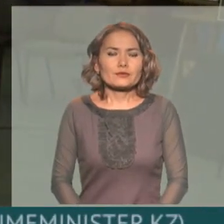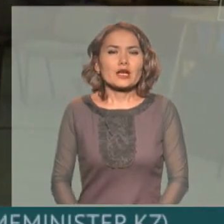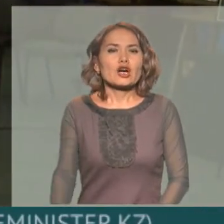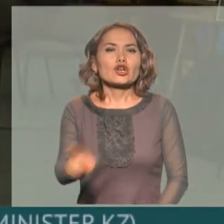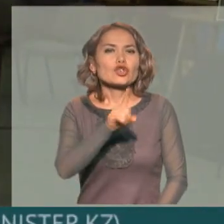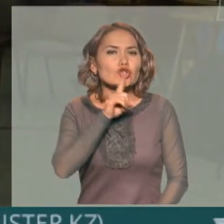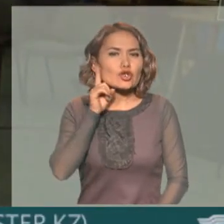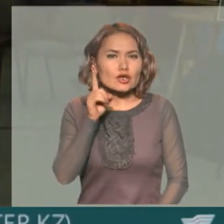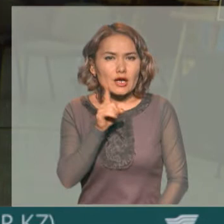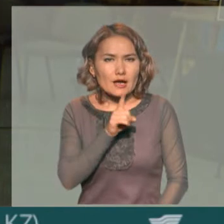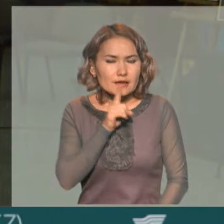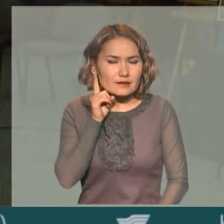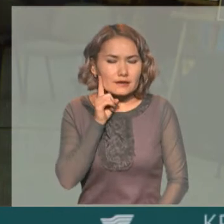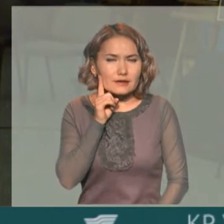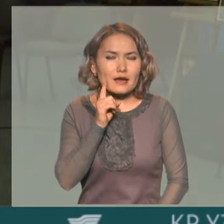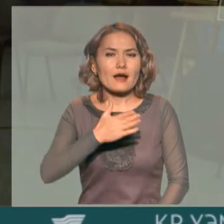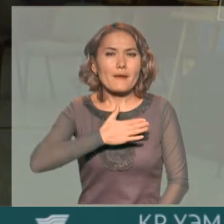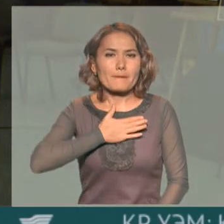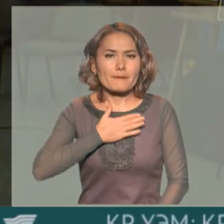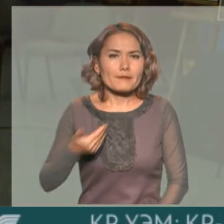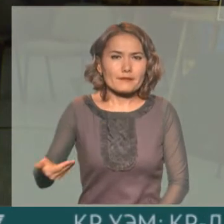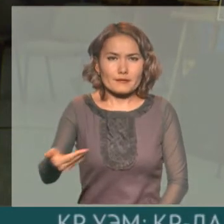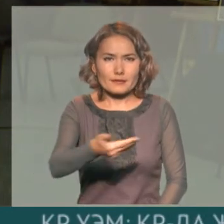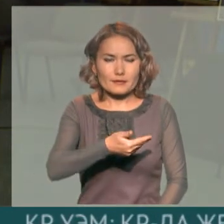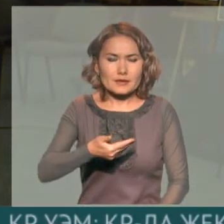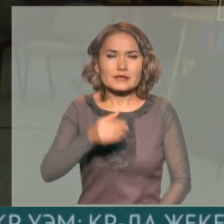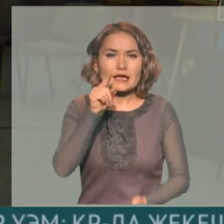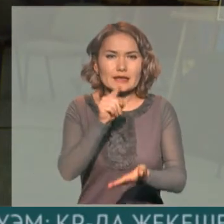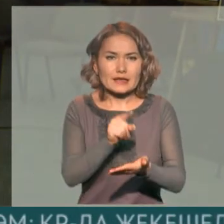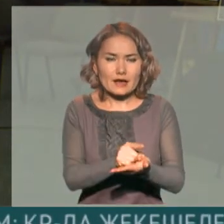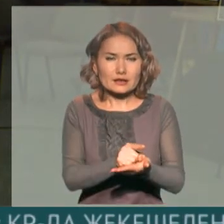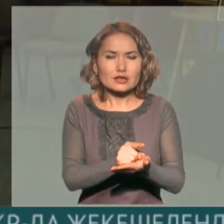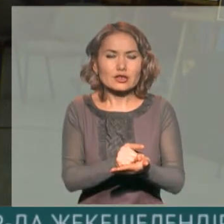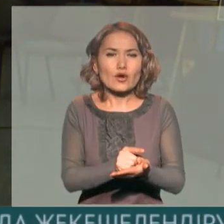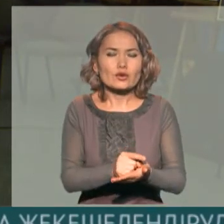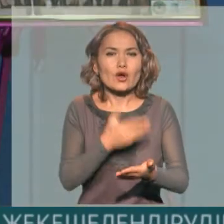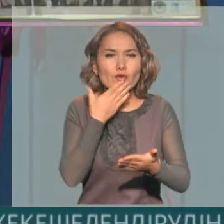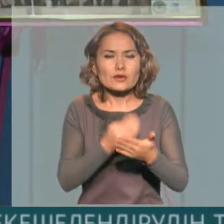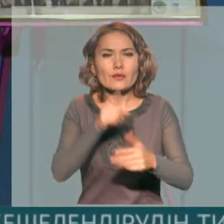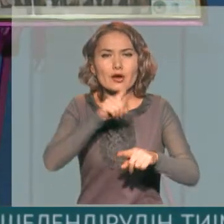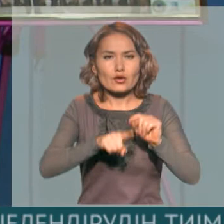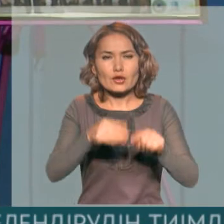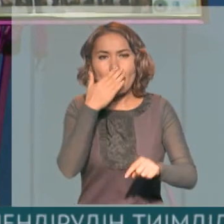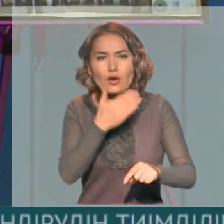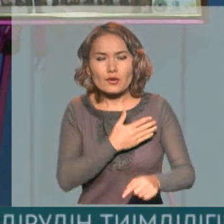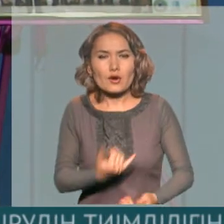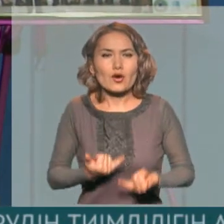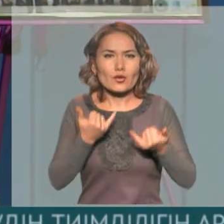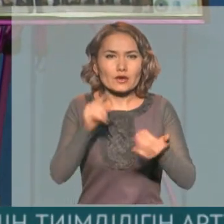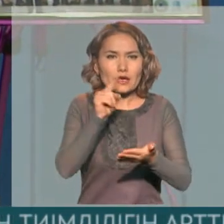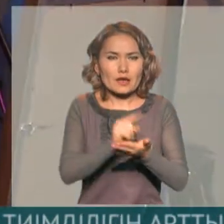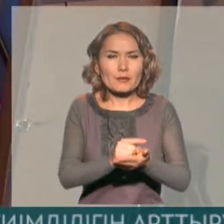Жастарға отан сүйгіштілікті үйрету, жастардың бойында патриотизмді қалыптастыру бағытында ұйымдастырылып отыр. Сапалы